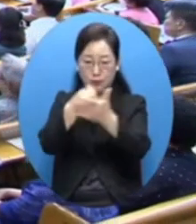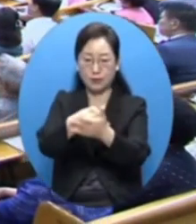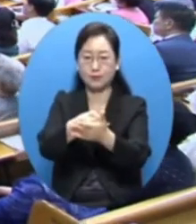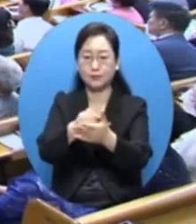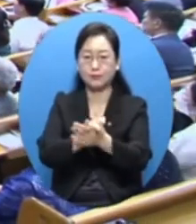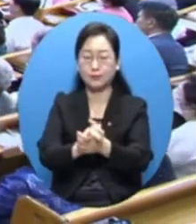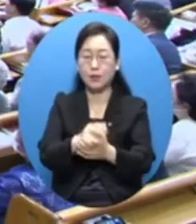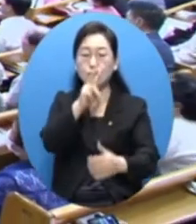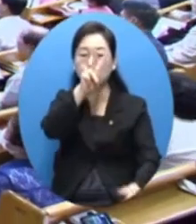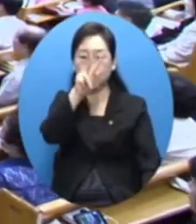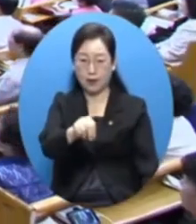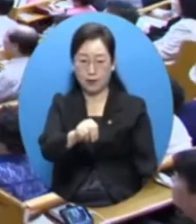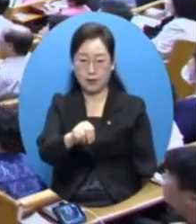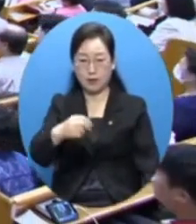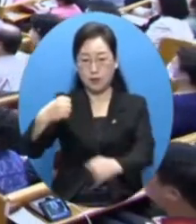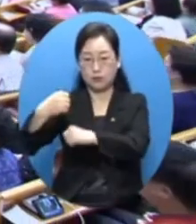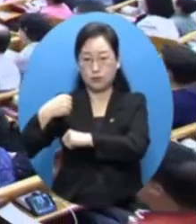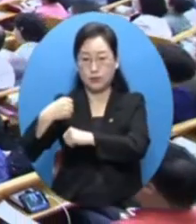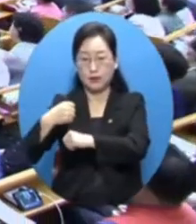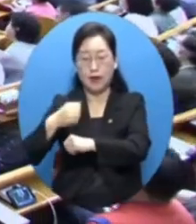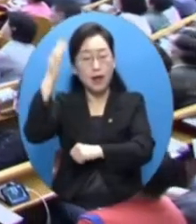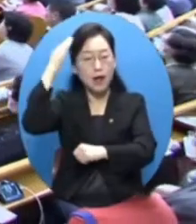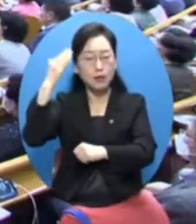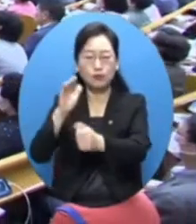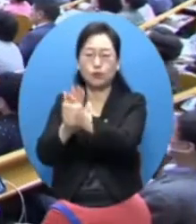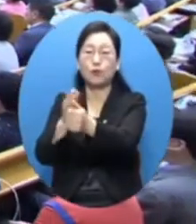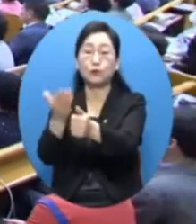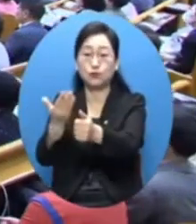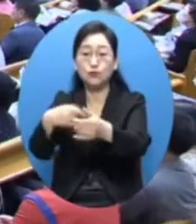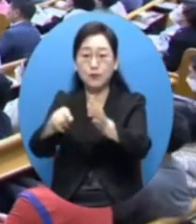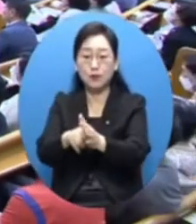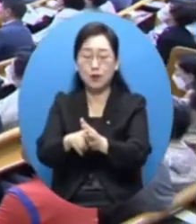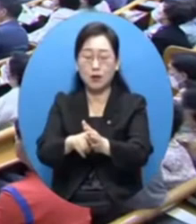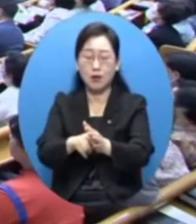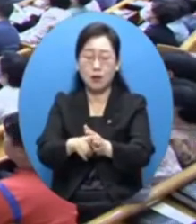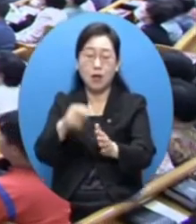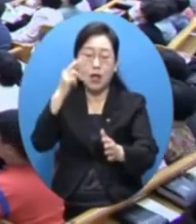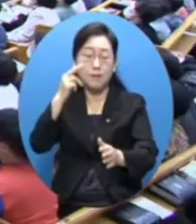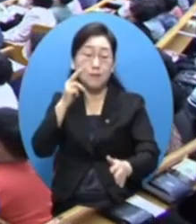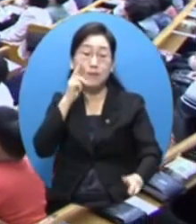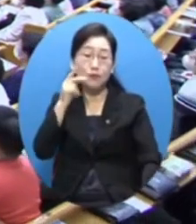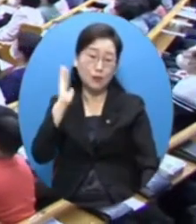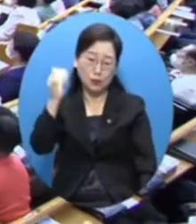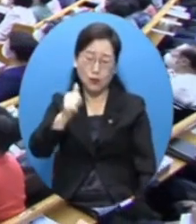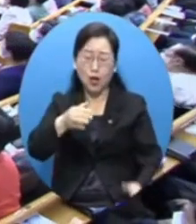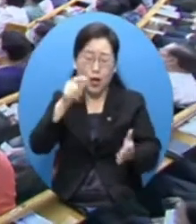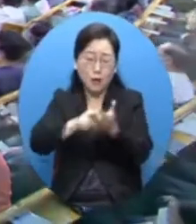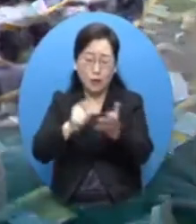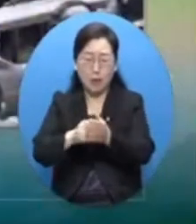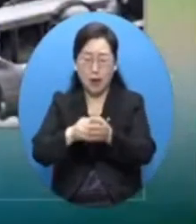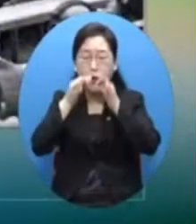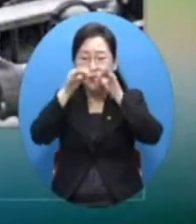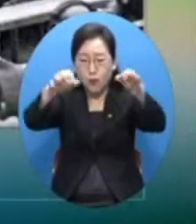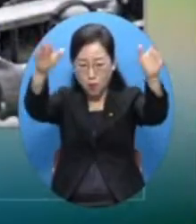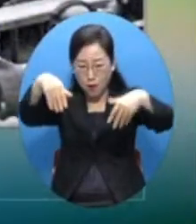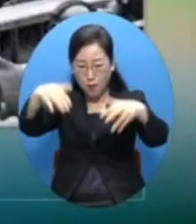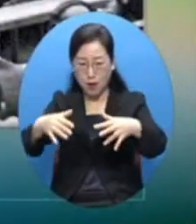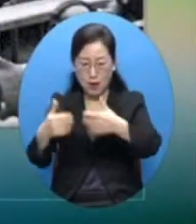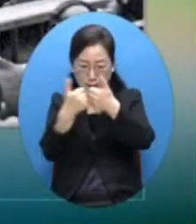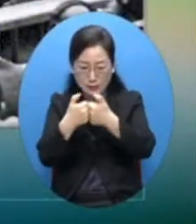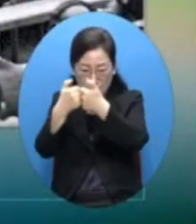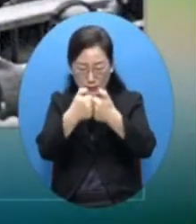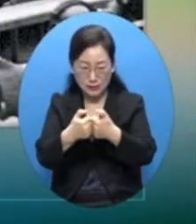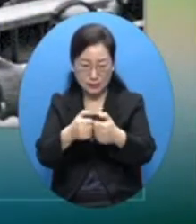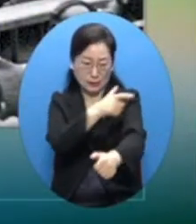그리고 유엔군이 한국을 지원하기 위해서 트루만 대통령이 긴급히 수집한 유엔 안전보장 이사회에서